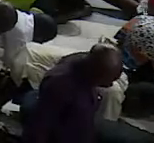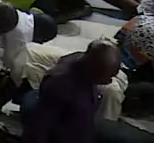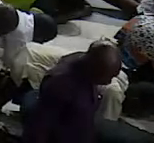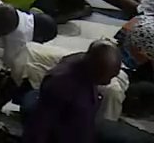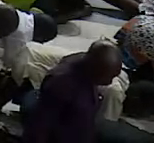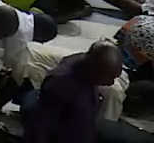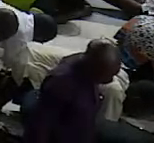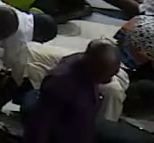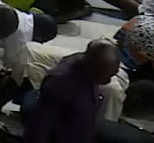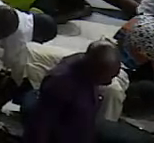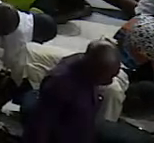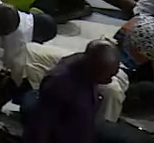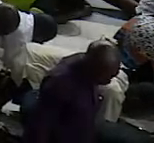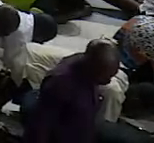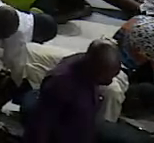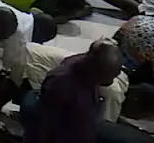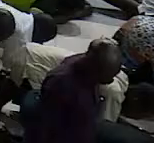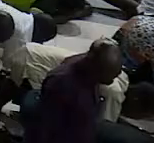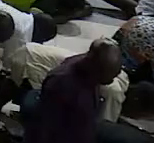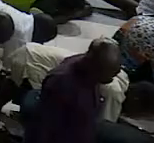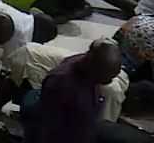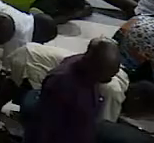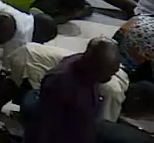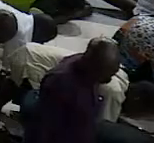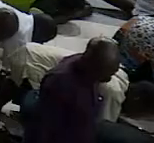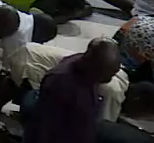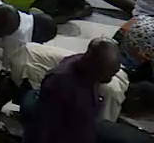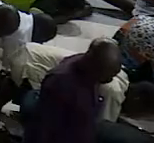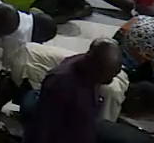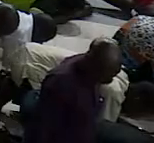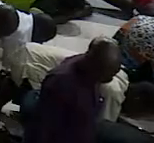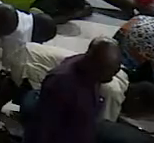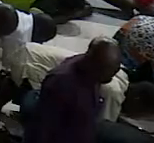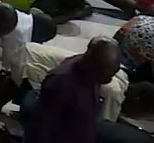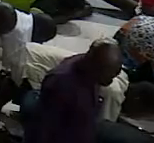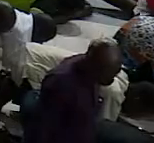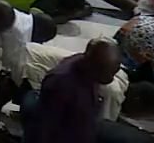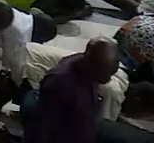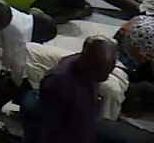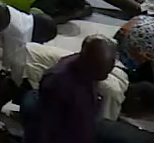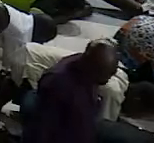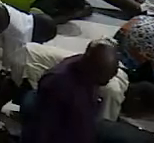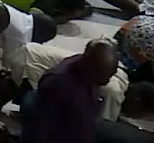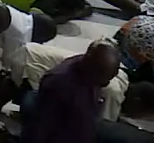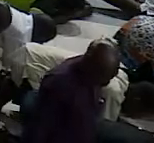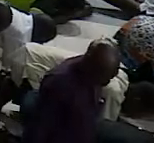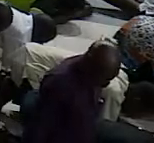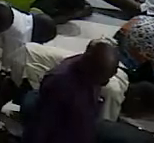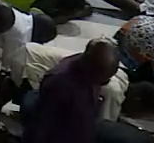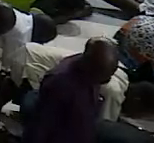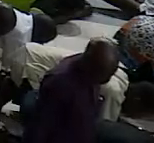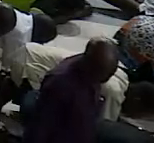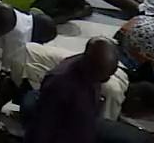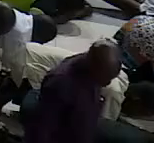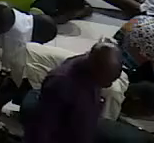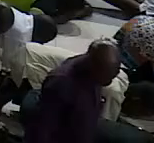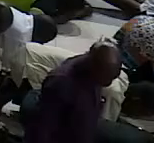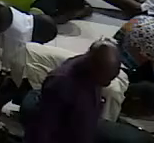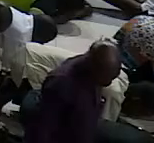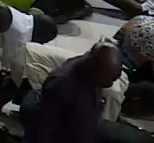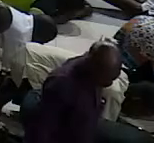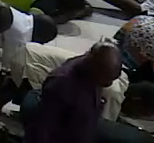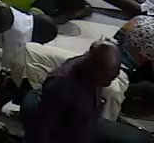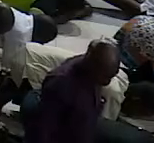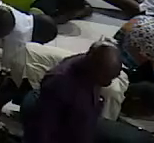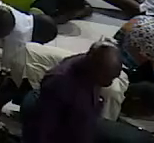Seigneur montre-moi ta miséricorde j'ai besoin de ta miséricorde seigneur tu trouves plaisir